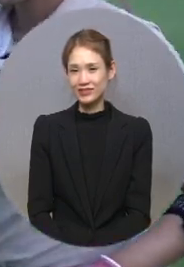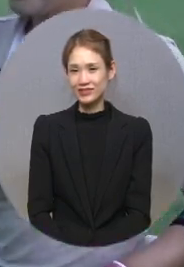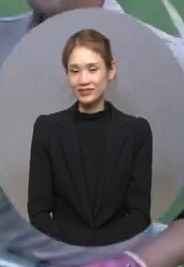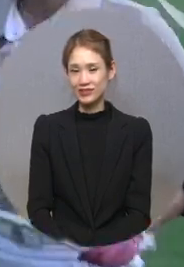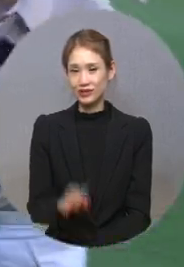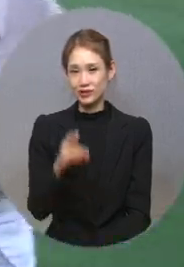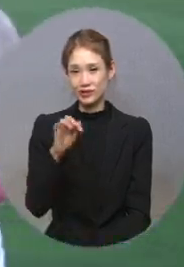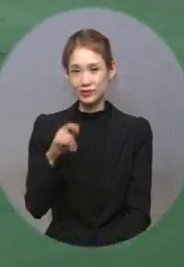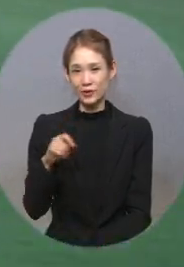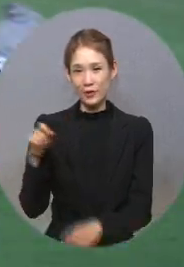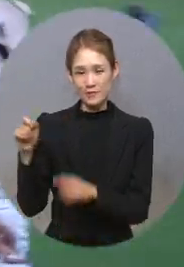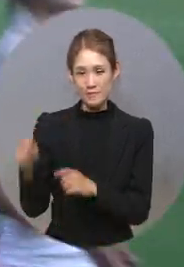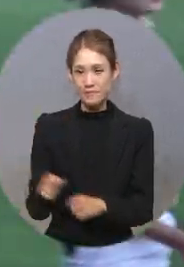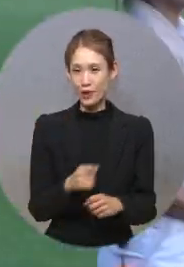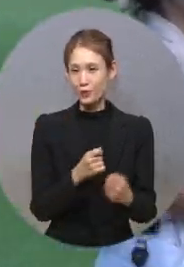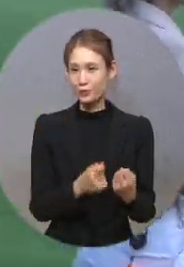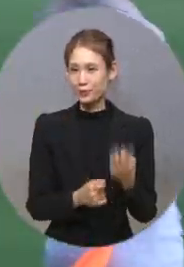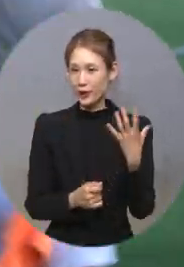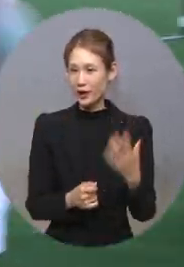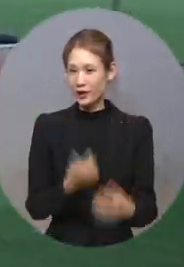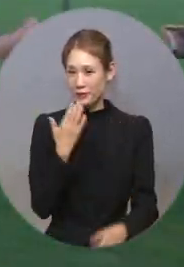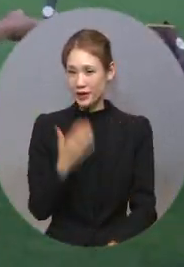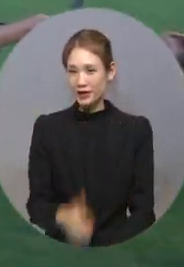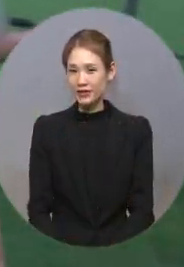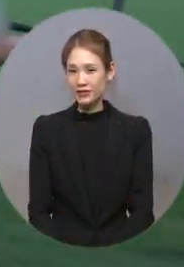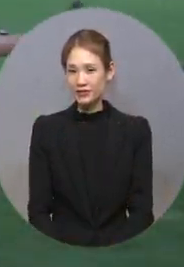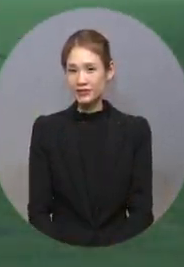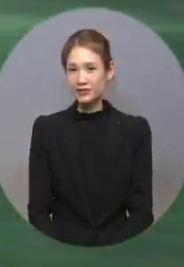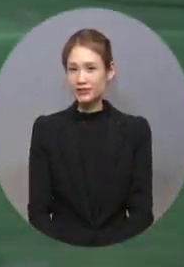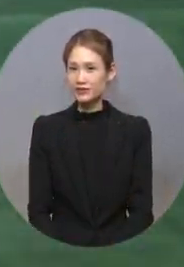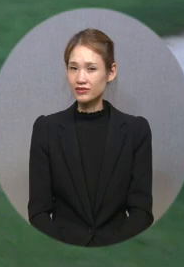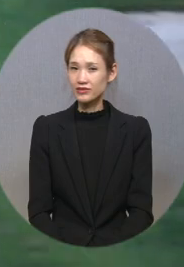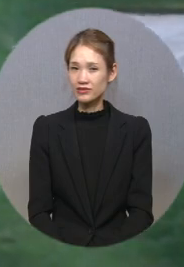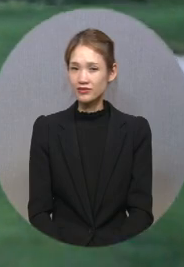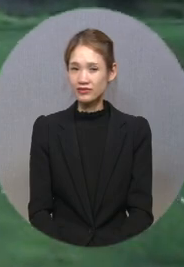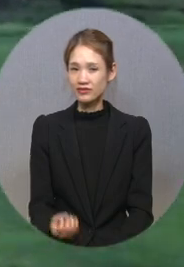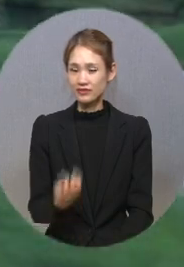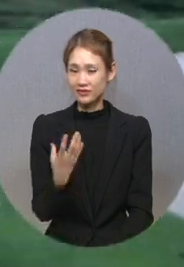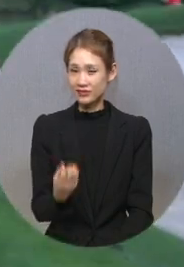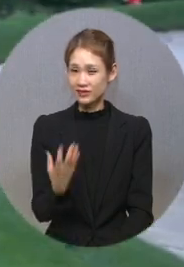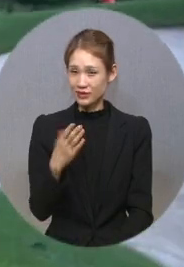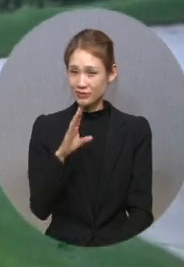퍼터로 풀스윙하면은 볼 떠요? 볼 떠요? 뜰까?